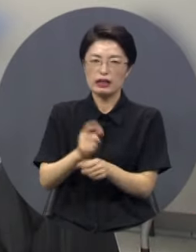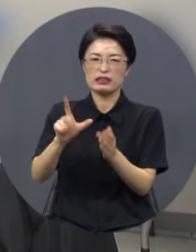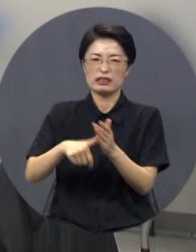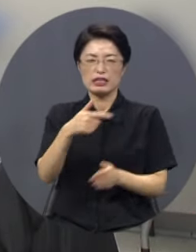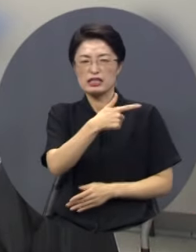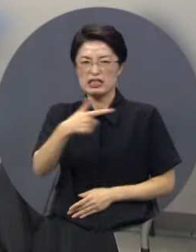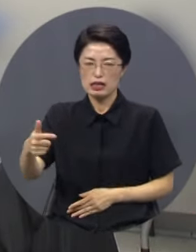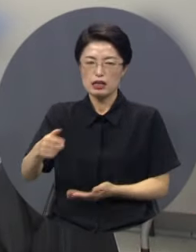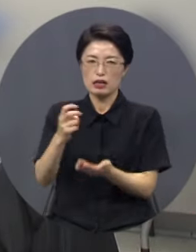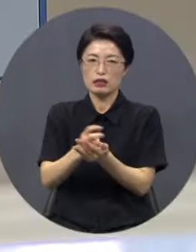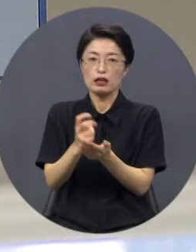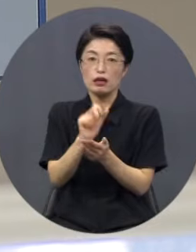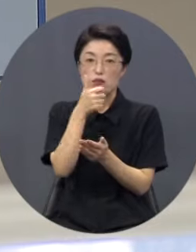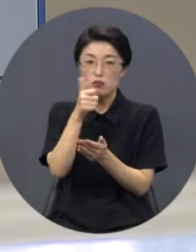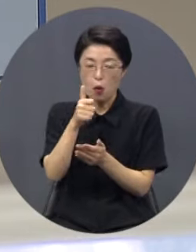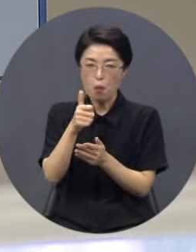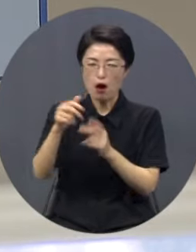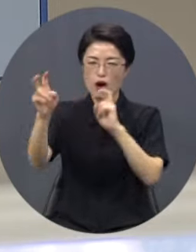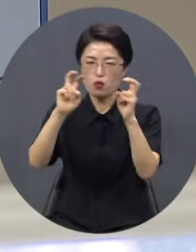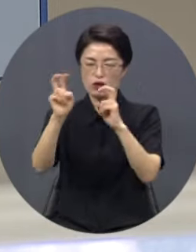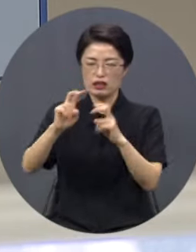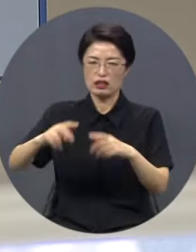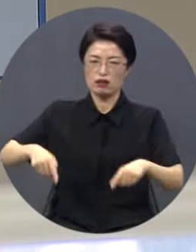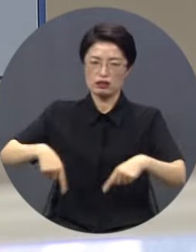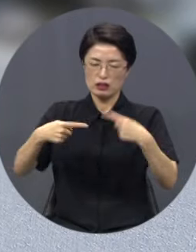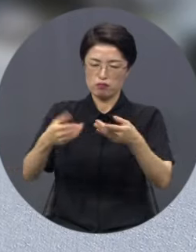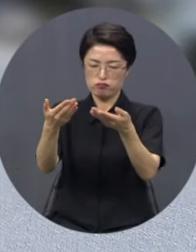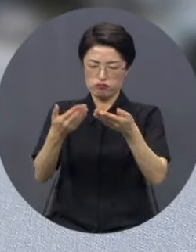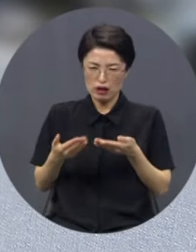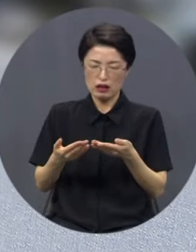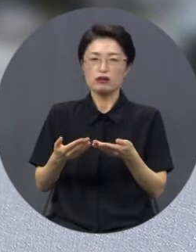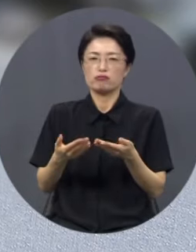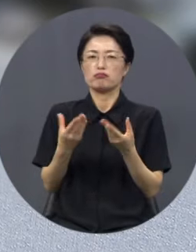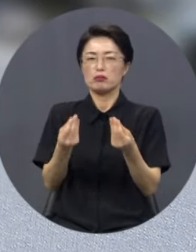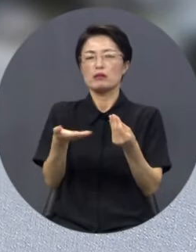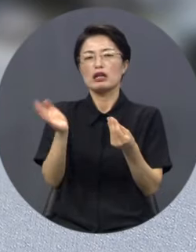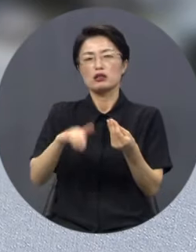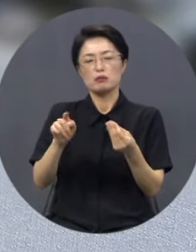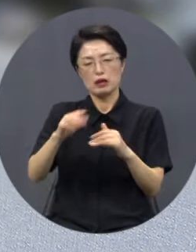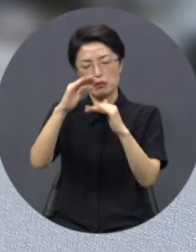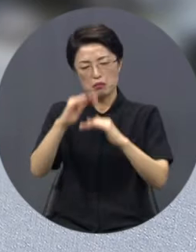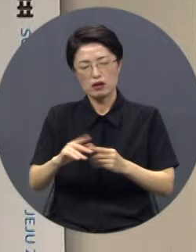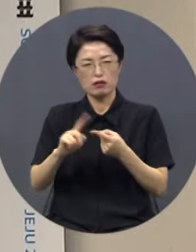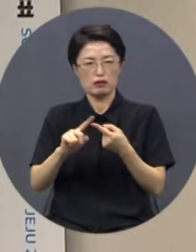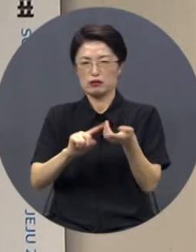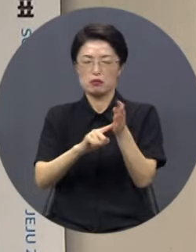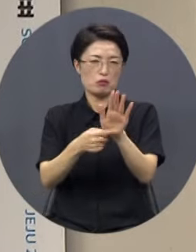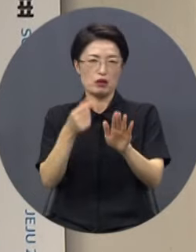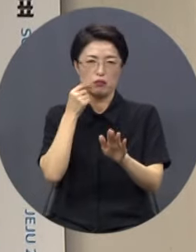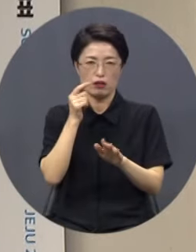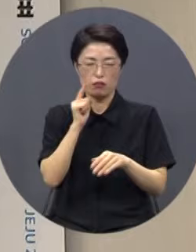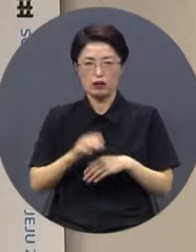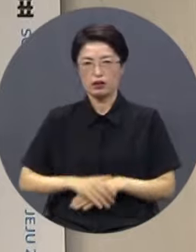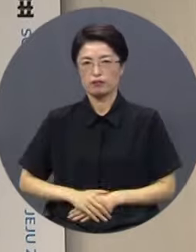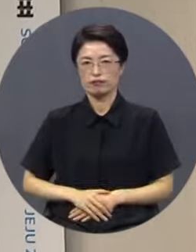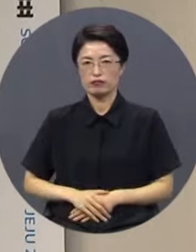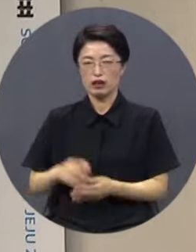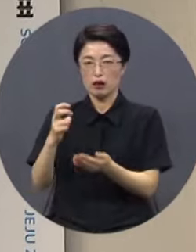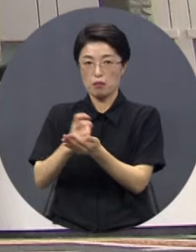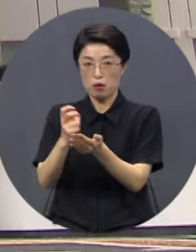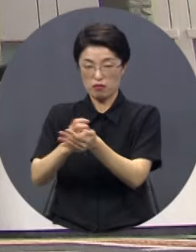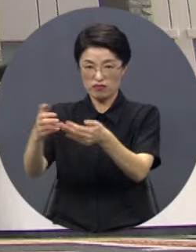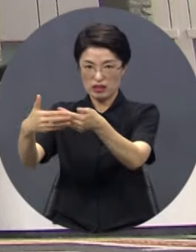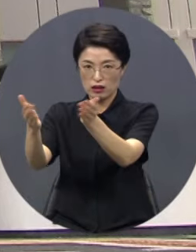진행했지만 자문 내용은 공개할 수 없다고 밝혔습니다 또 법제처의 유권해석은 받지 않은 것으로